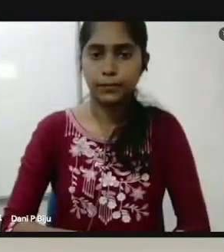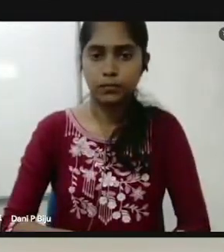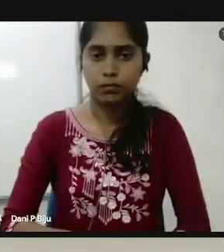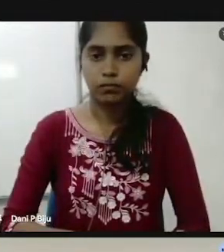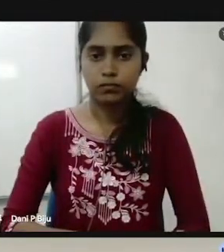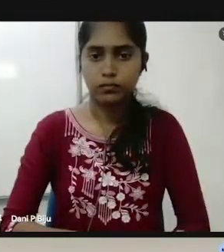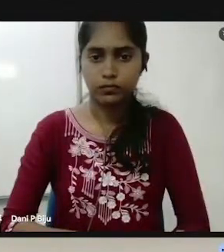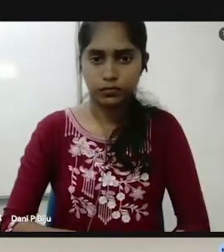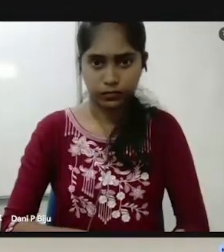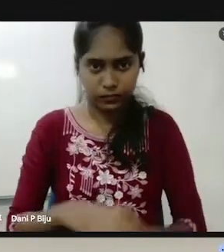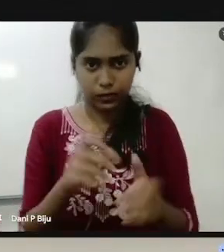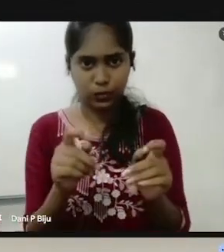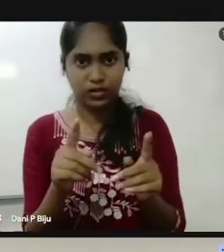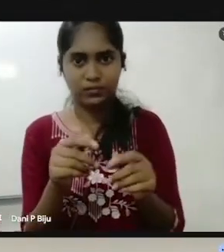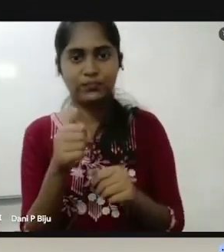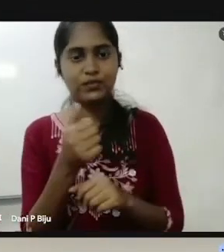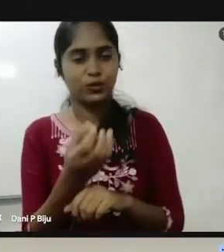ഗുഡ് മോർണിംഗ് മാം. ഹായ്, ഗുഡ് മോർണിംഗ്.